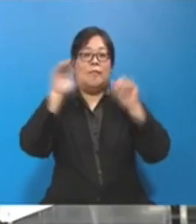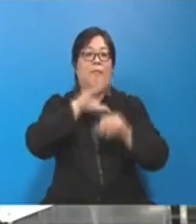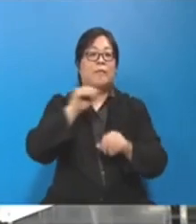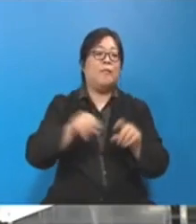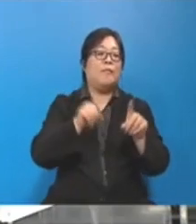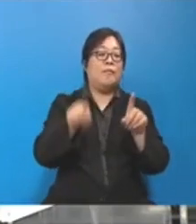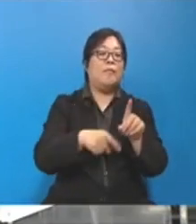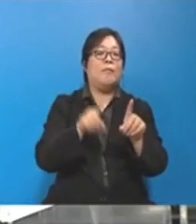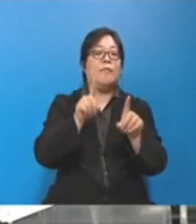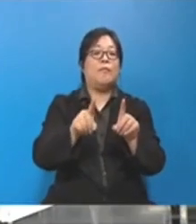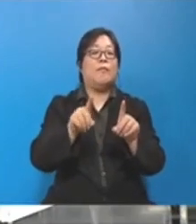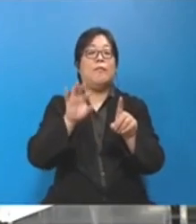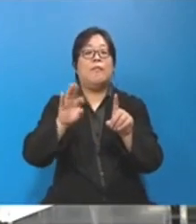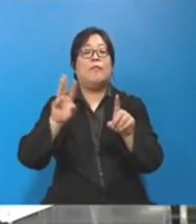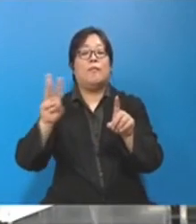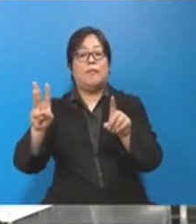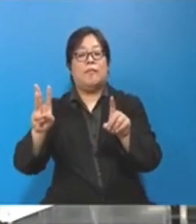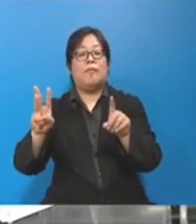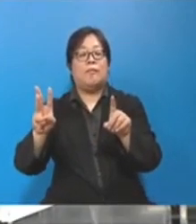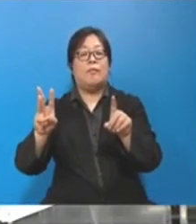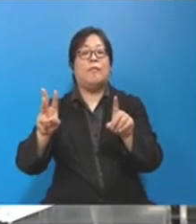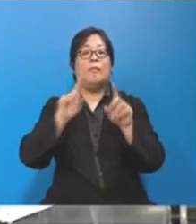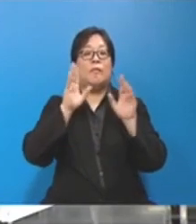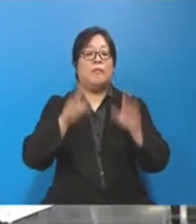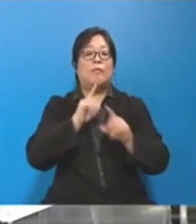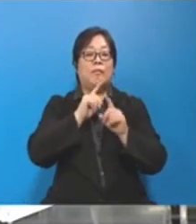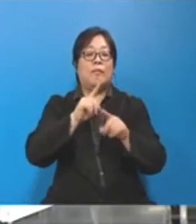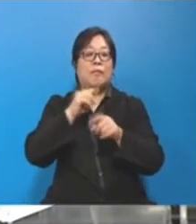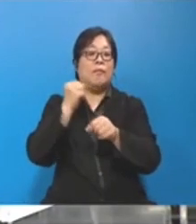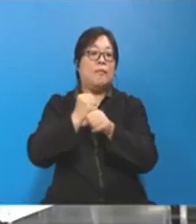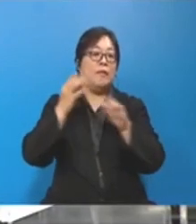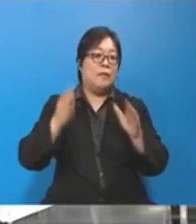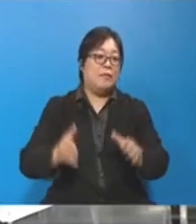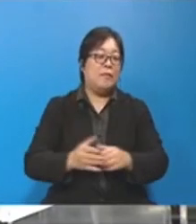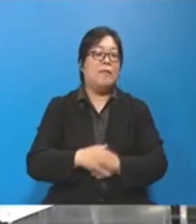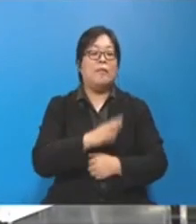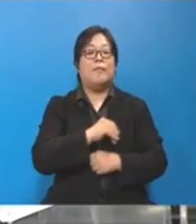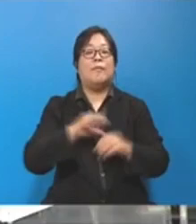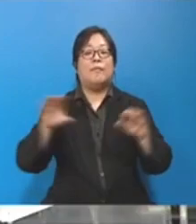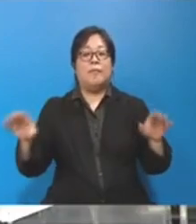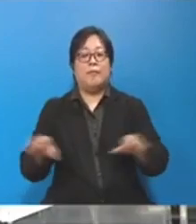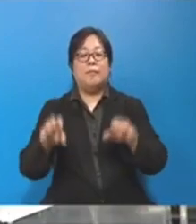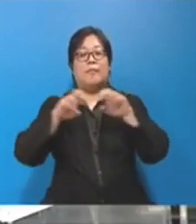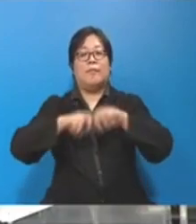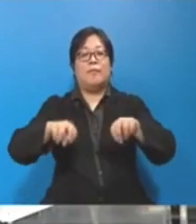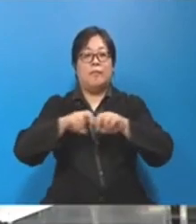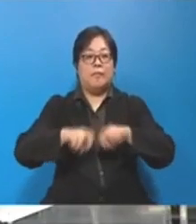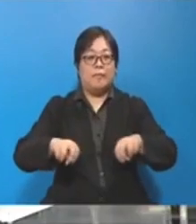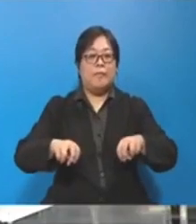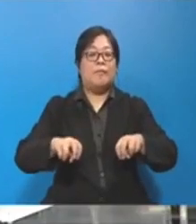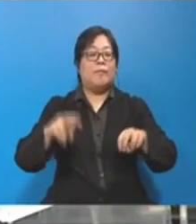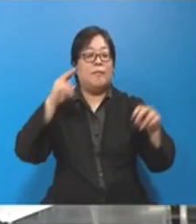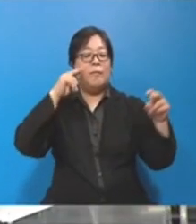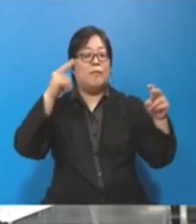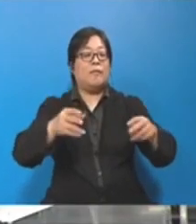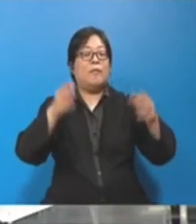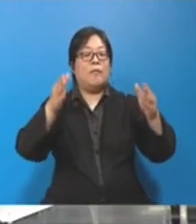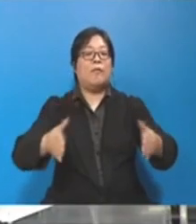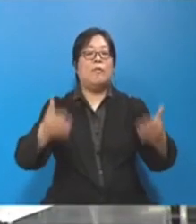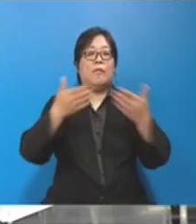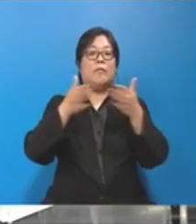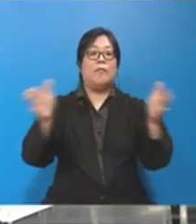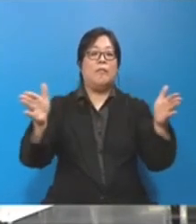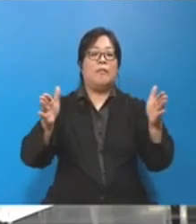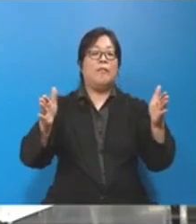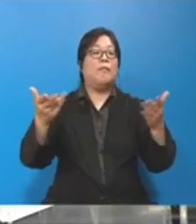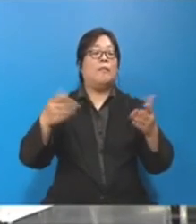juga 1996 responden pekerja dan melaksanakan kajian presepsi orang awam mengenai